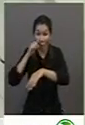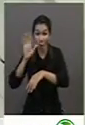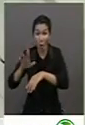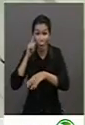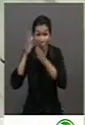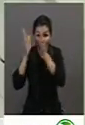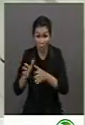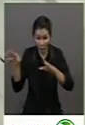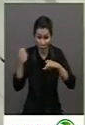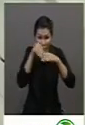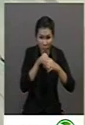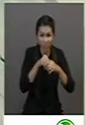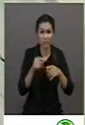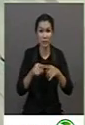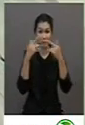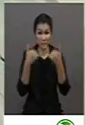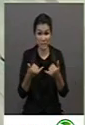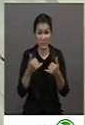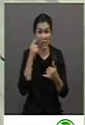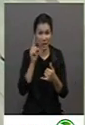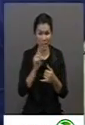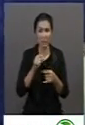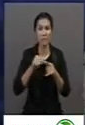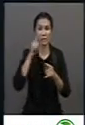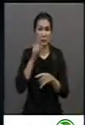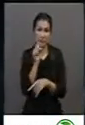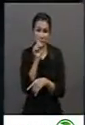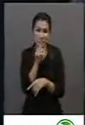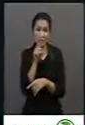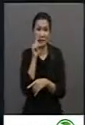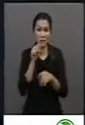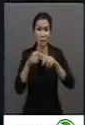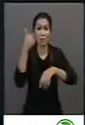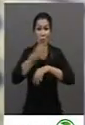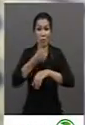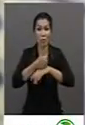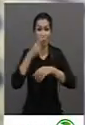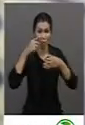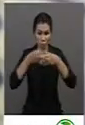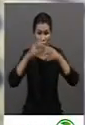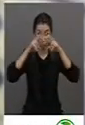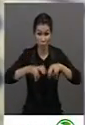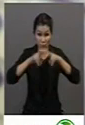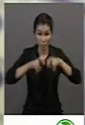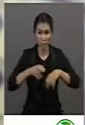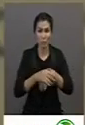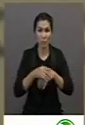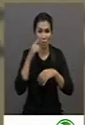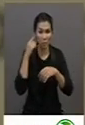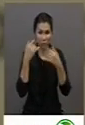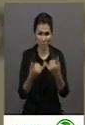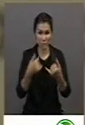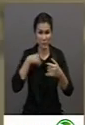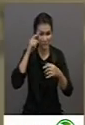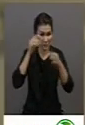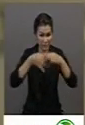ของโลกโดยศาสตราจารย์ฮวนคาร์ลอสอิสปิซัวเบลมอนเตหัวหน้าคณะนักวิจัยระบุว่าเป็นย่างก้าวสำ